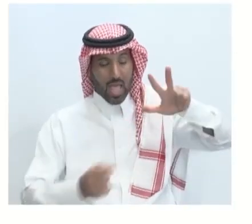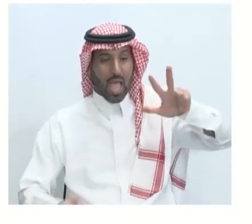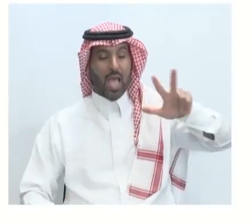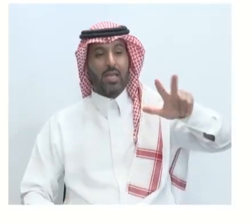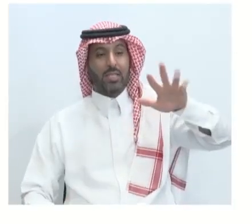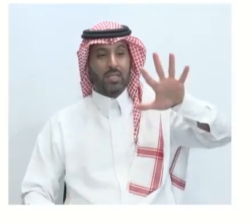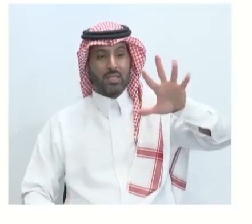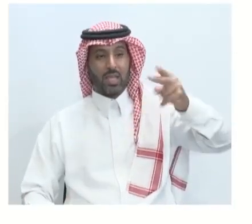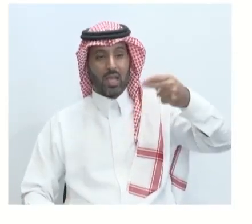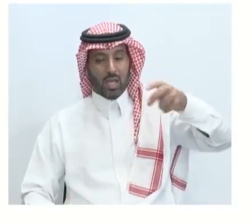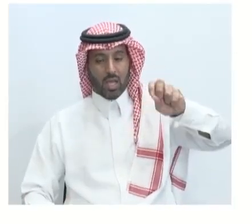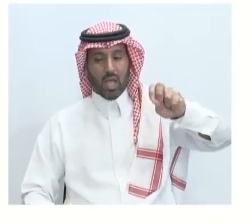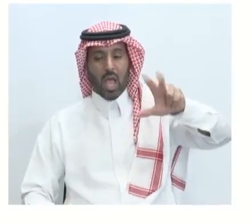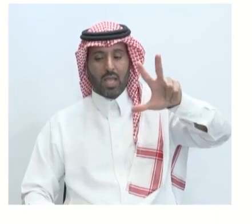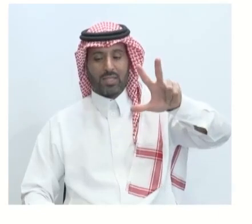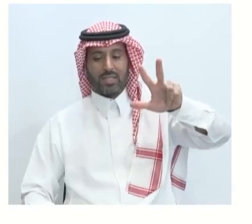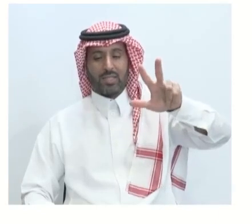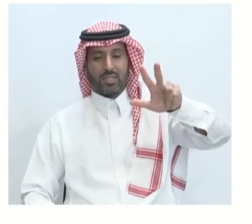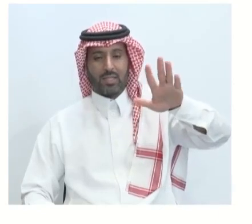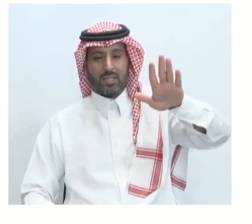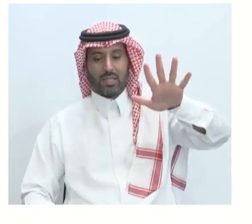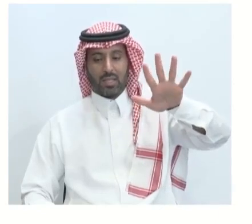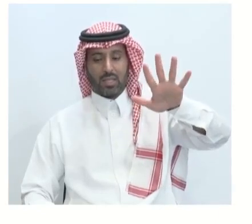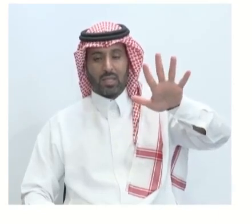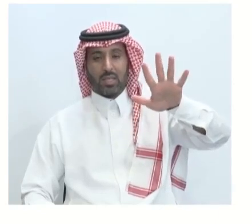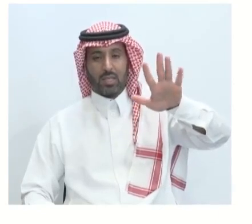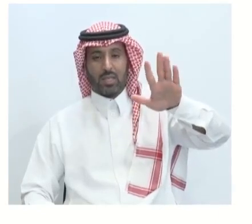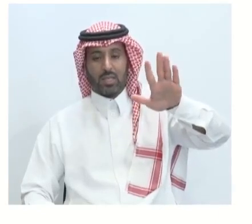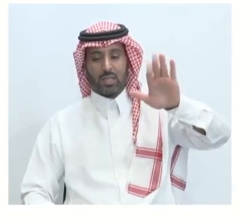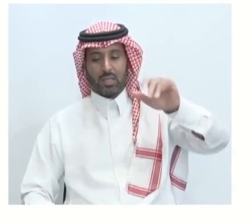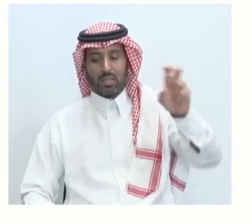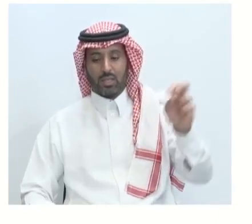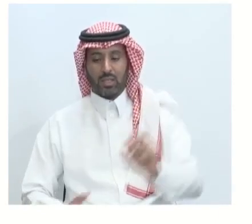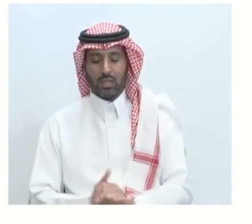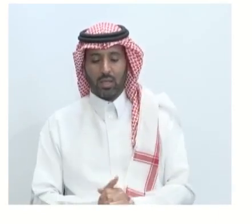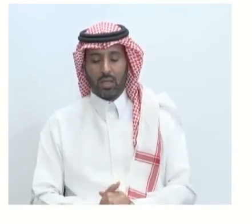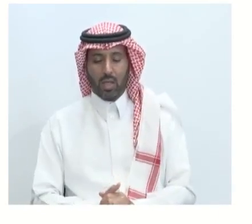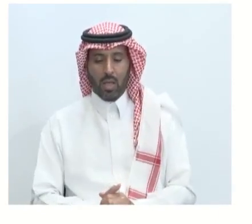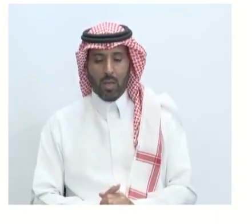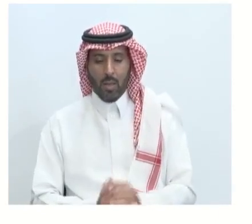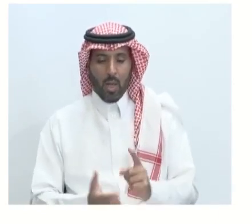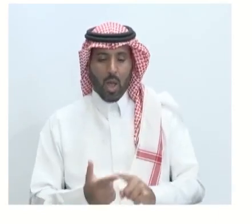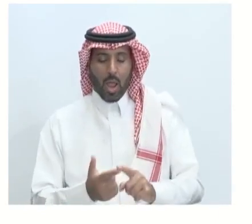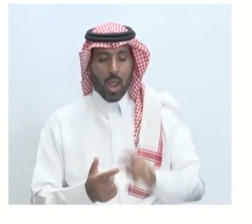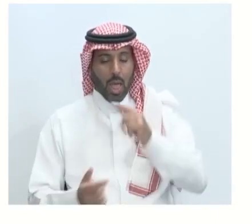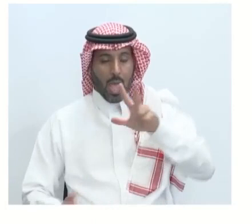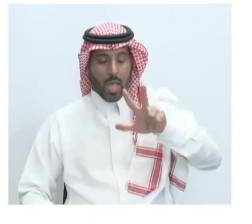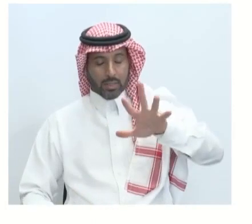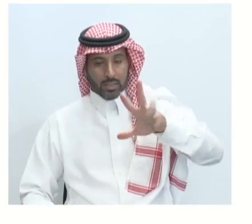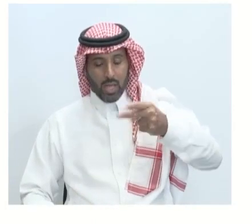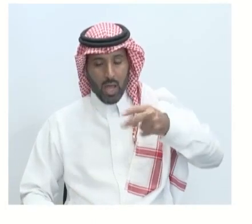والاشعه فوق البنفسجيه لا بد من رصد تلك الاشعه عزيزي الطالب خارج الغلاف الجوي